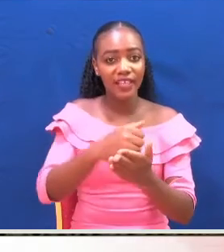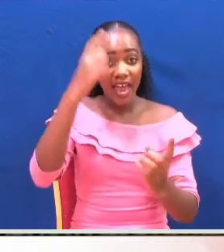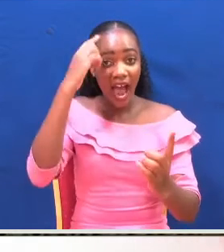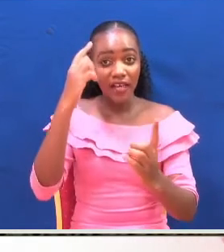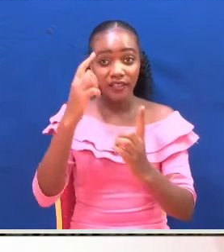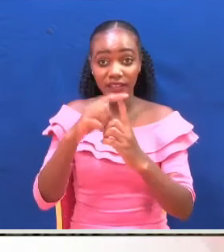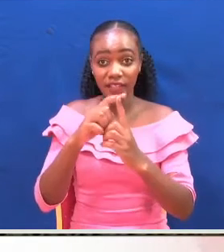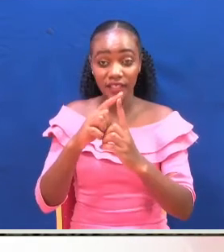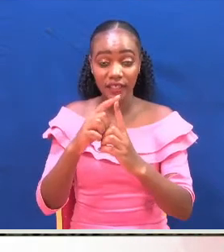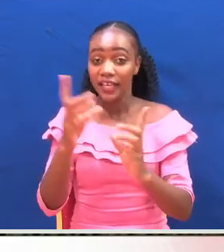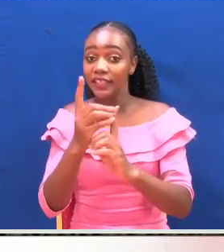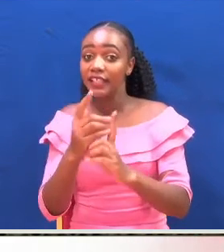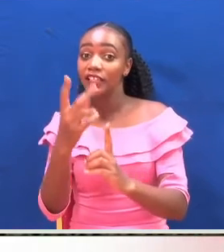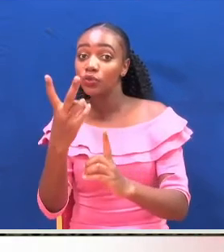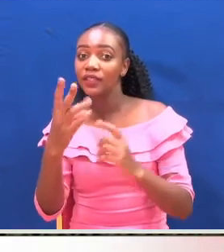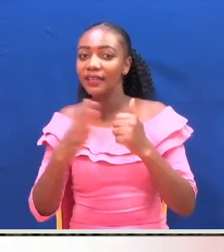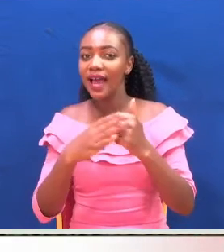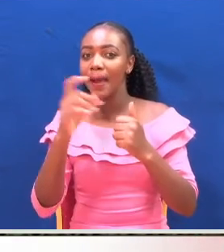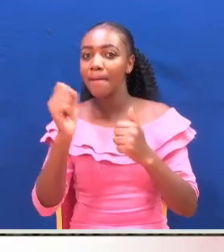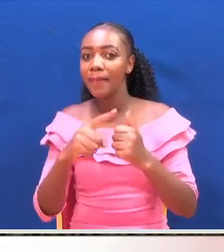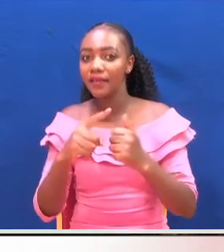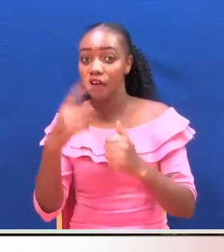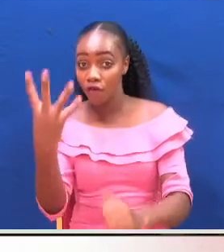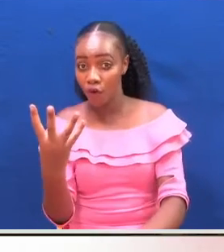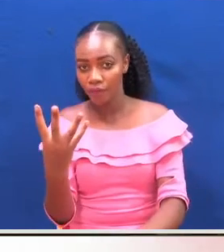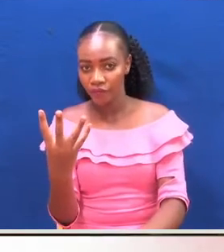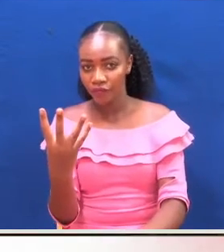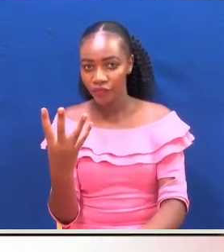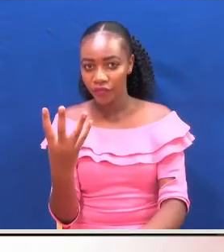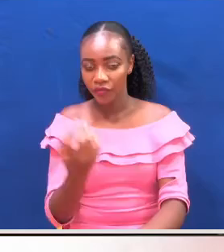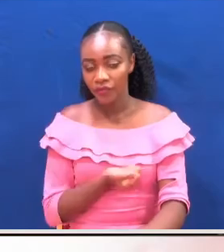kusitisha vikao vyake hadi tarehe 29 mwezi wa Aprili.